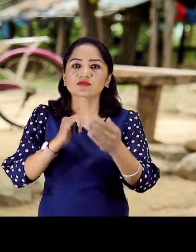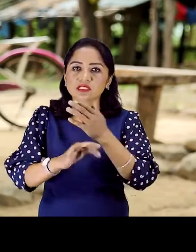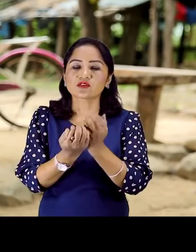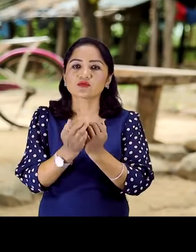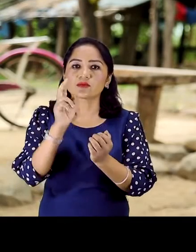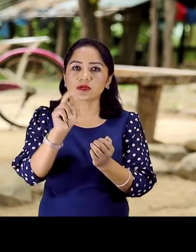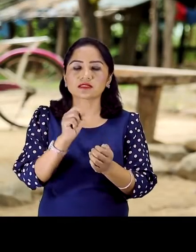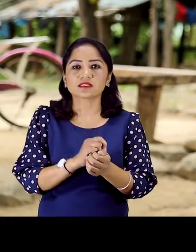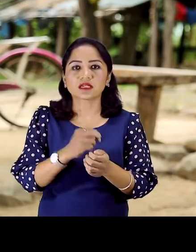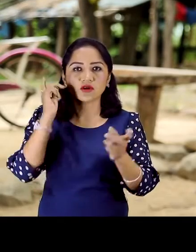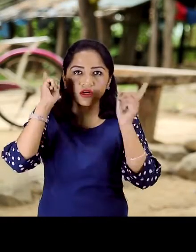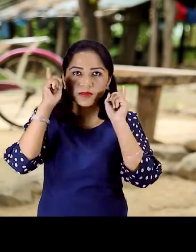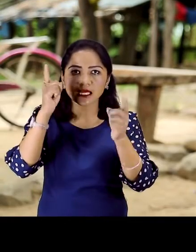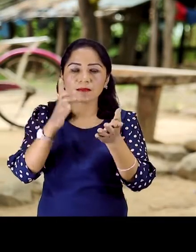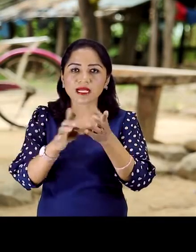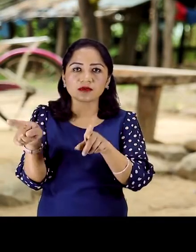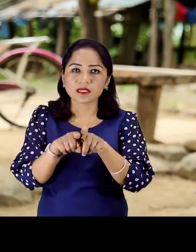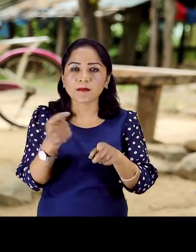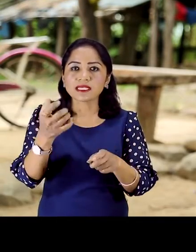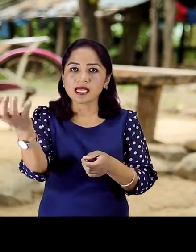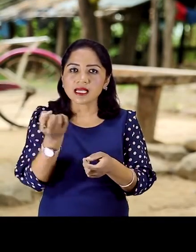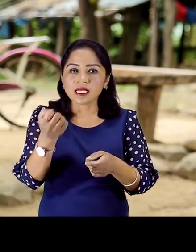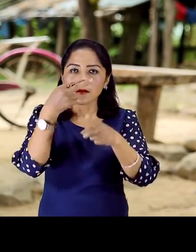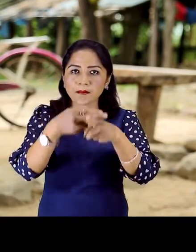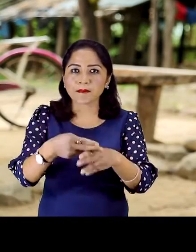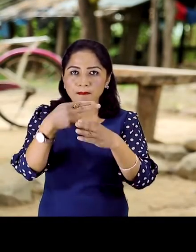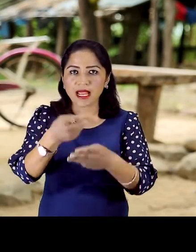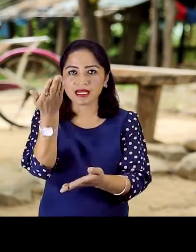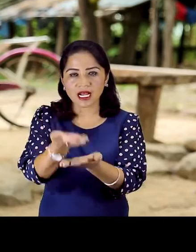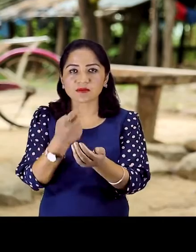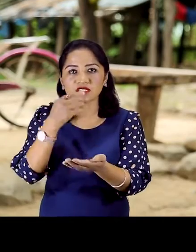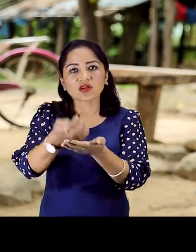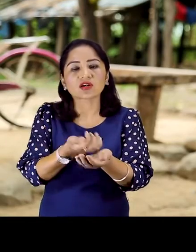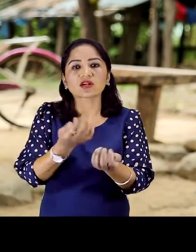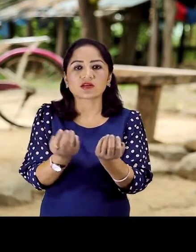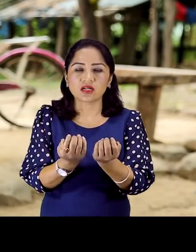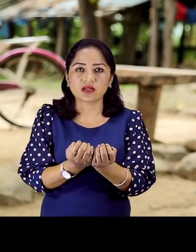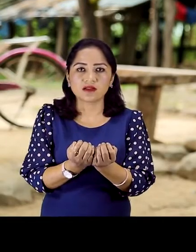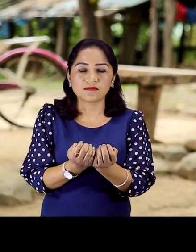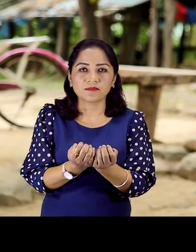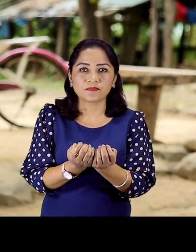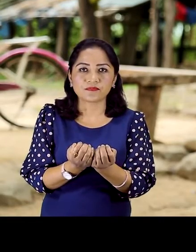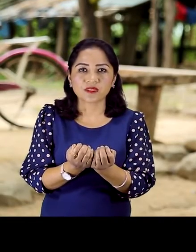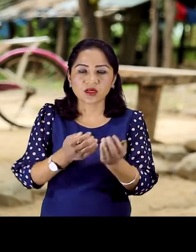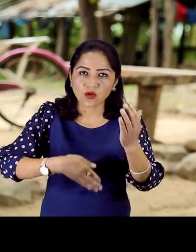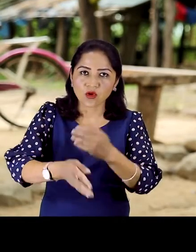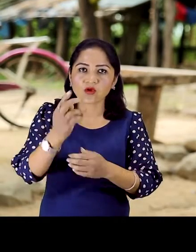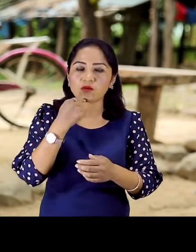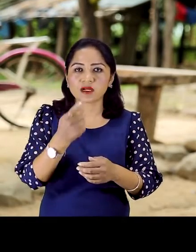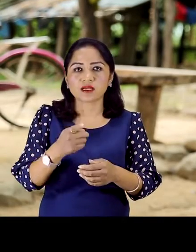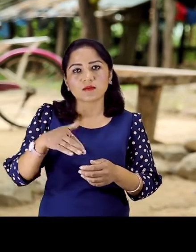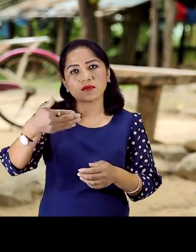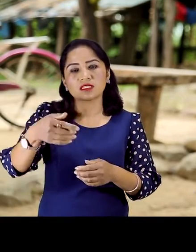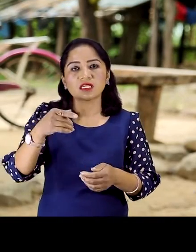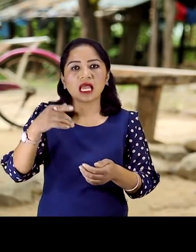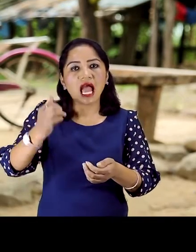देसे संगाफन गरे गाए बने परसे